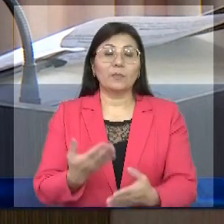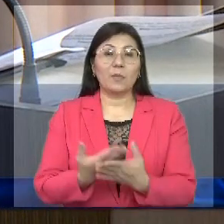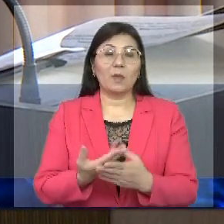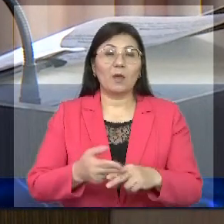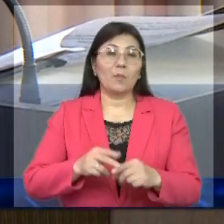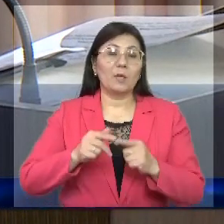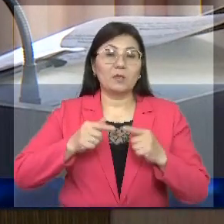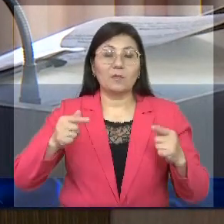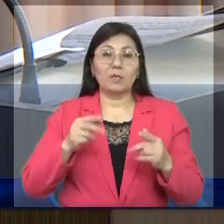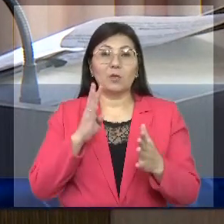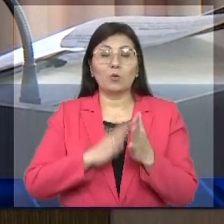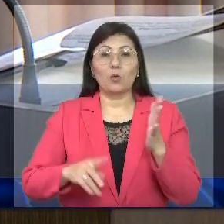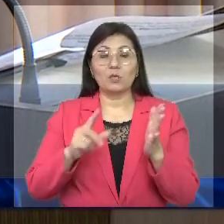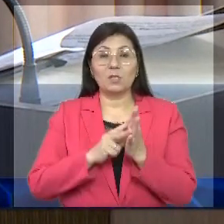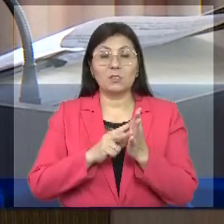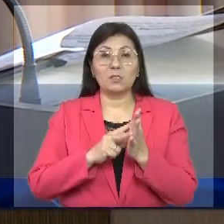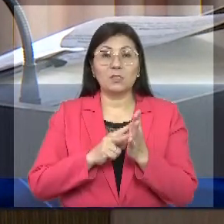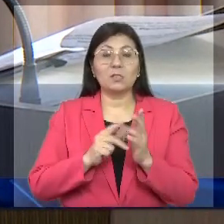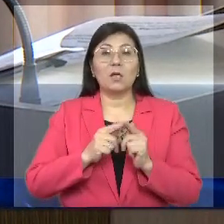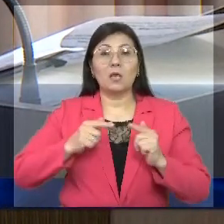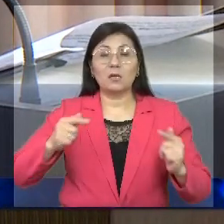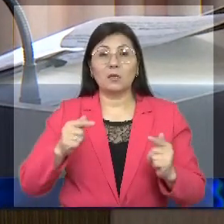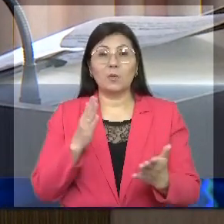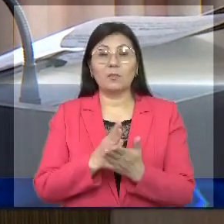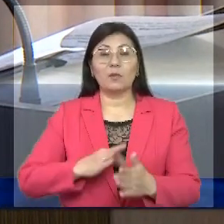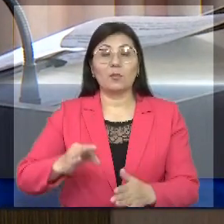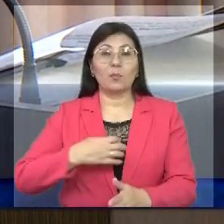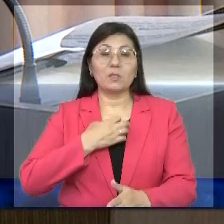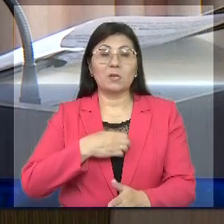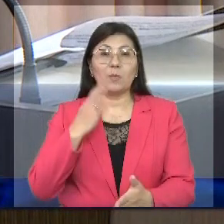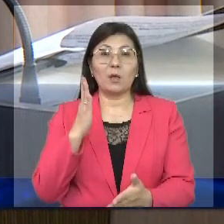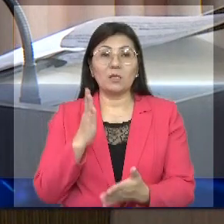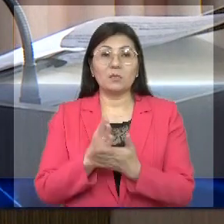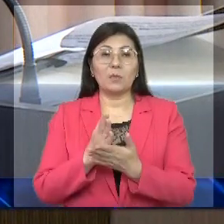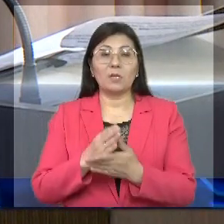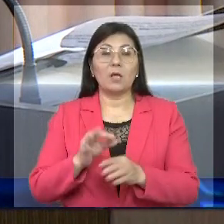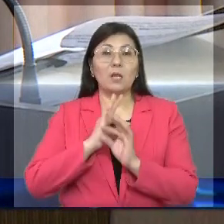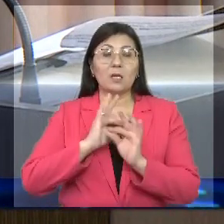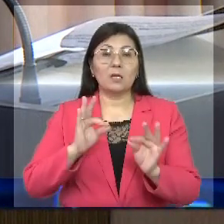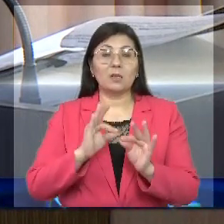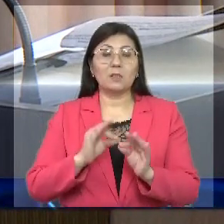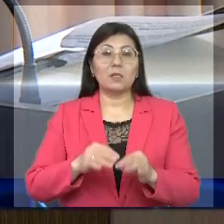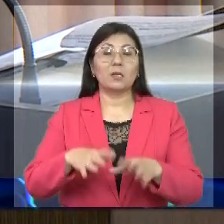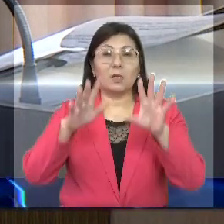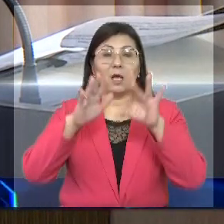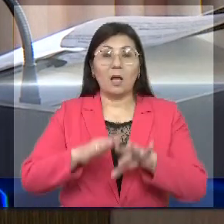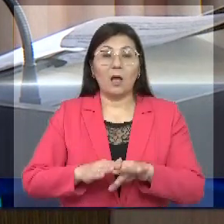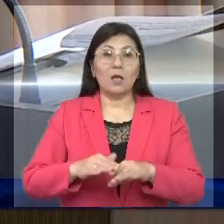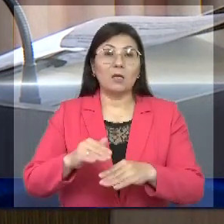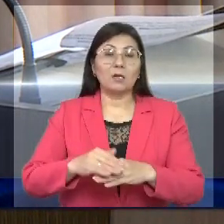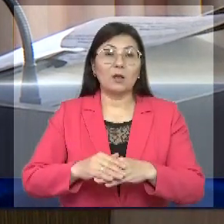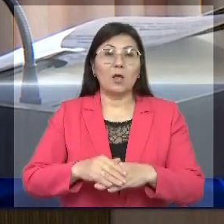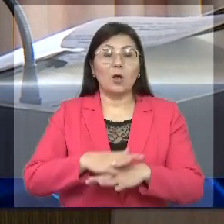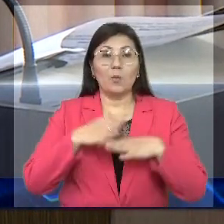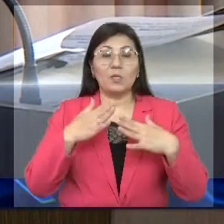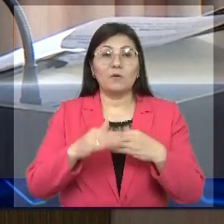жалпы ұзындығы 98 шақырым құрайды. Облыстық маңызы бар жолдардан ерекше қар басатын учаскелер қысы кезінде